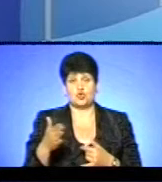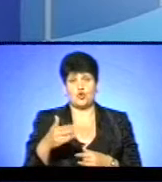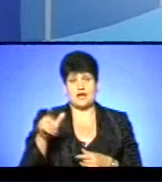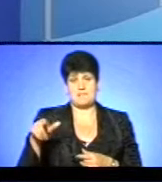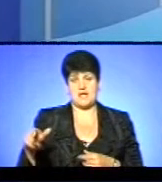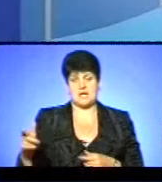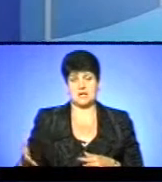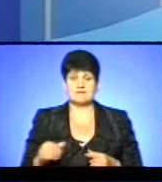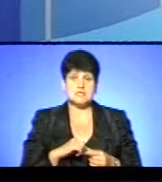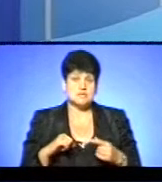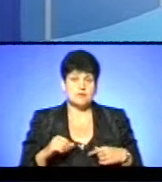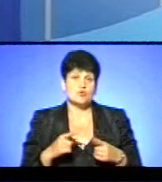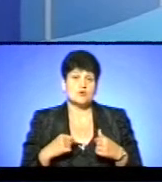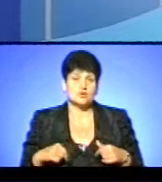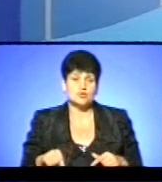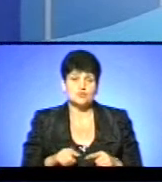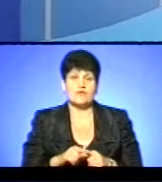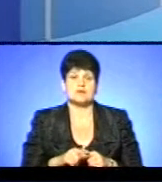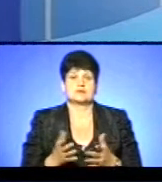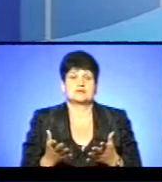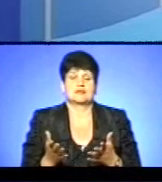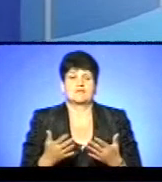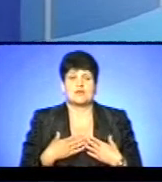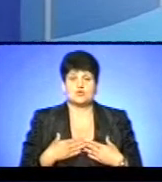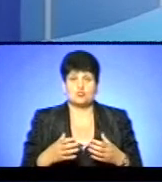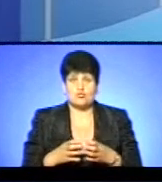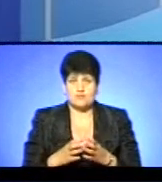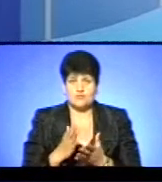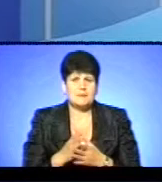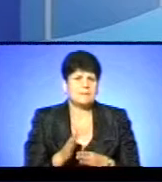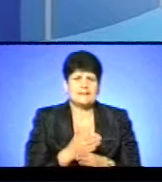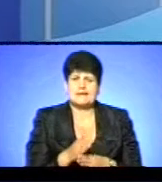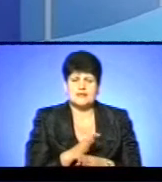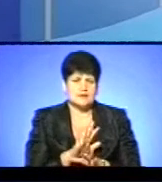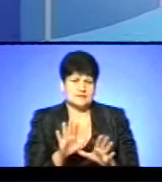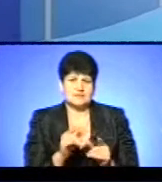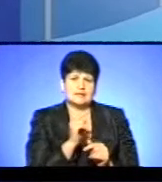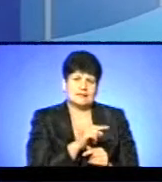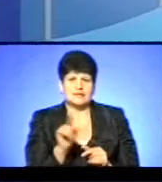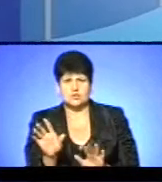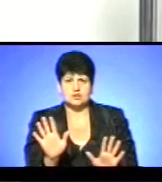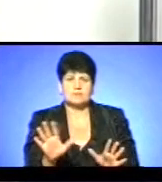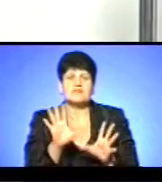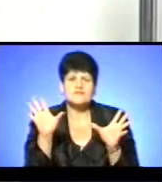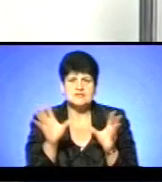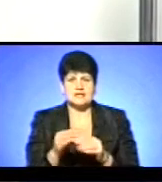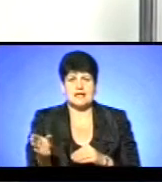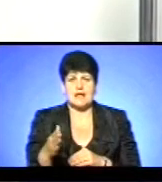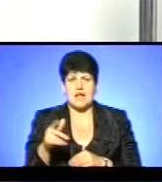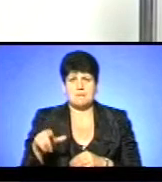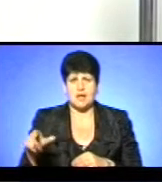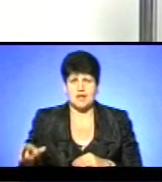ну, самоорганізувалися, тих самих рибаків, ну, які в нашому об'єднанні, хоча ми не ділимося на там тих чи інших. Ми всі рибаки, ми всі одна громада,